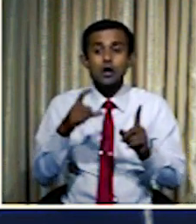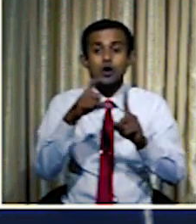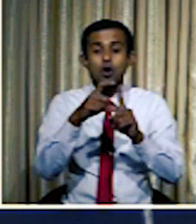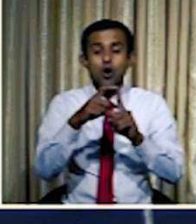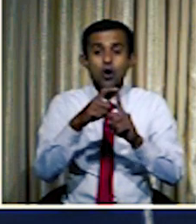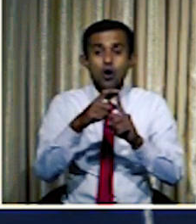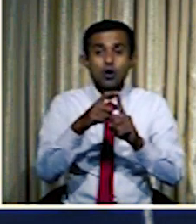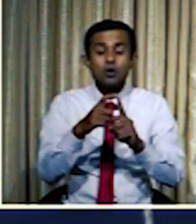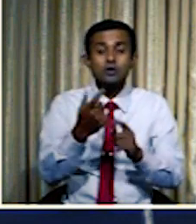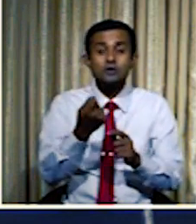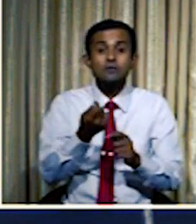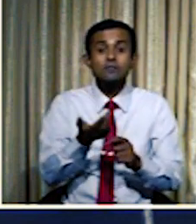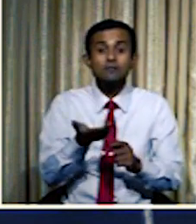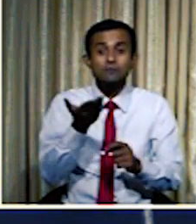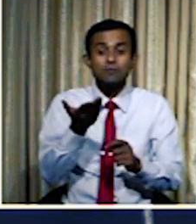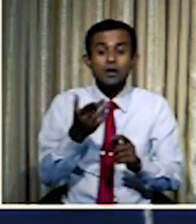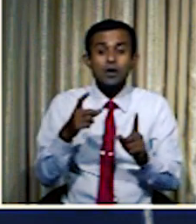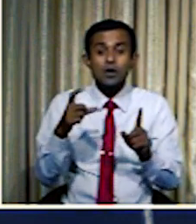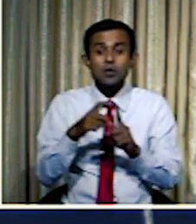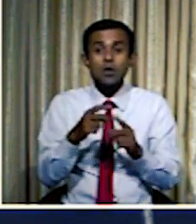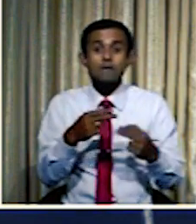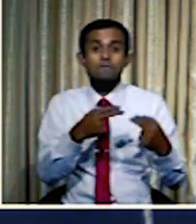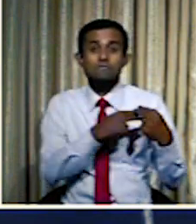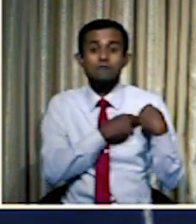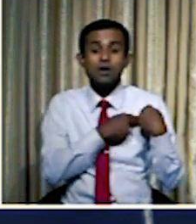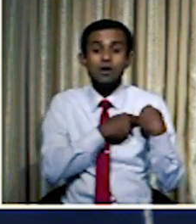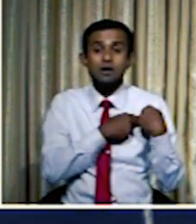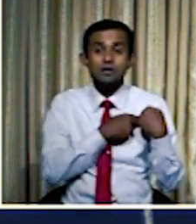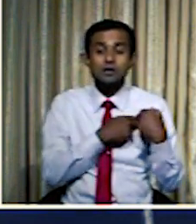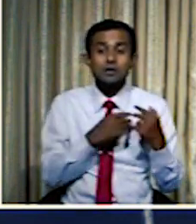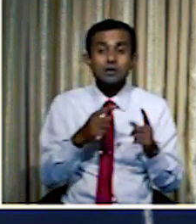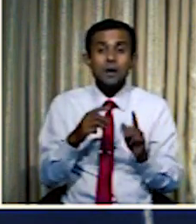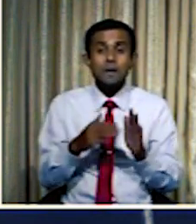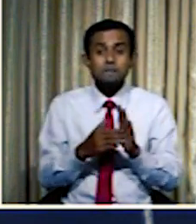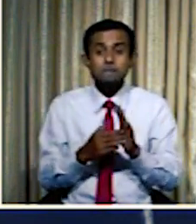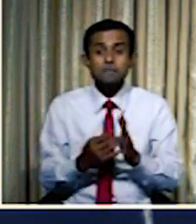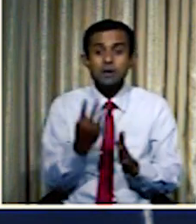ඩොලර් වත්කමට වඩා ඩොලර් වගකීම් තියෙනවා ඩොලර් මිලියන 4700.